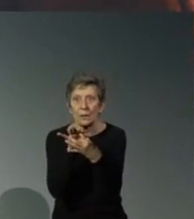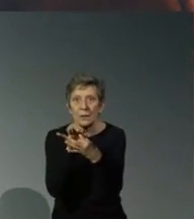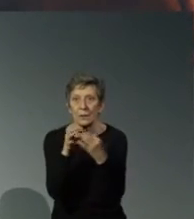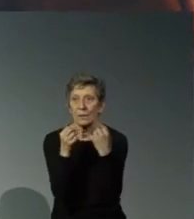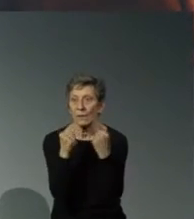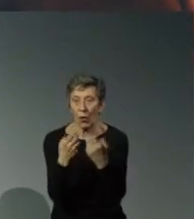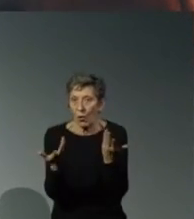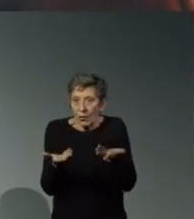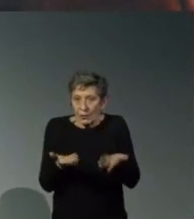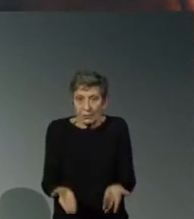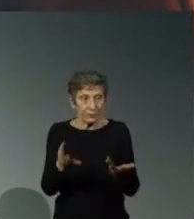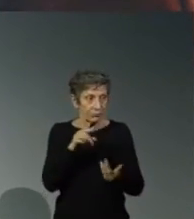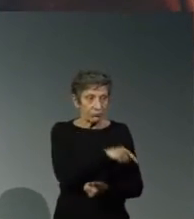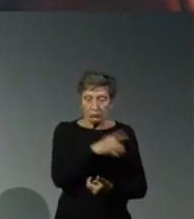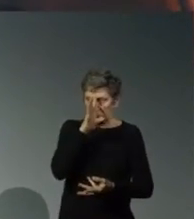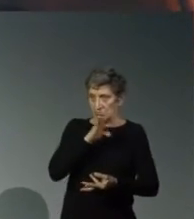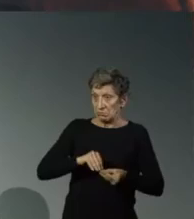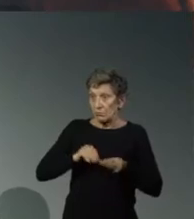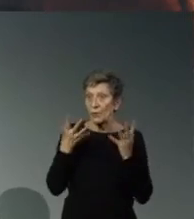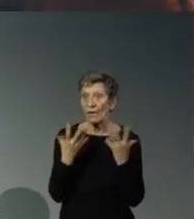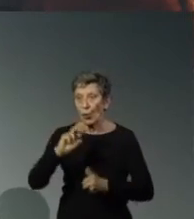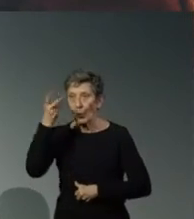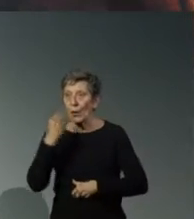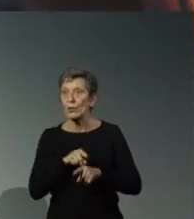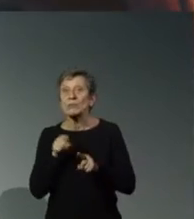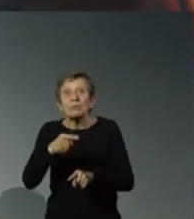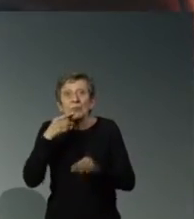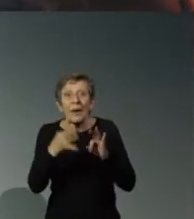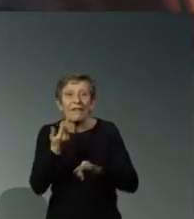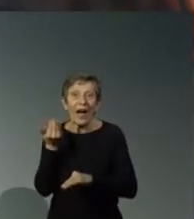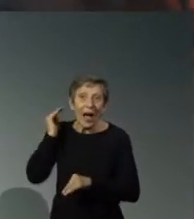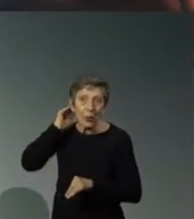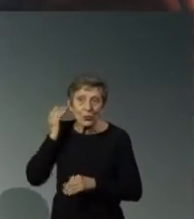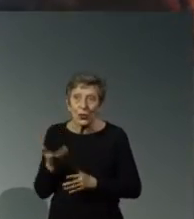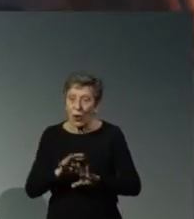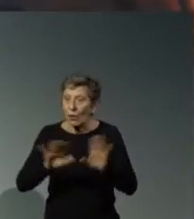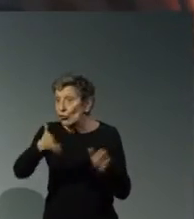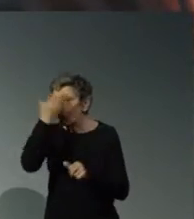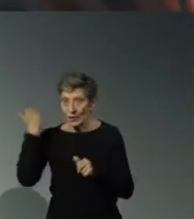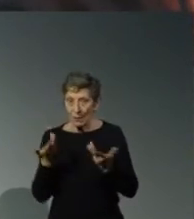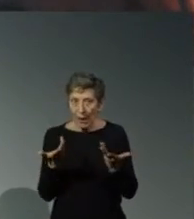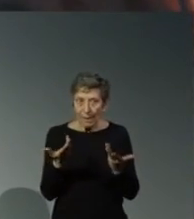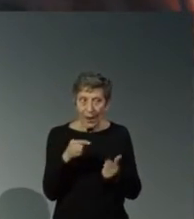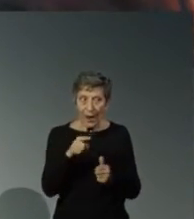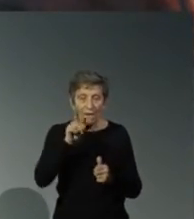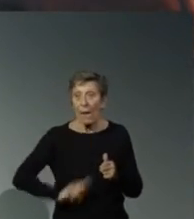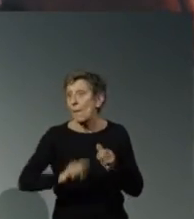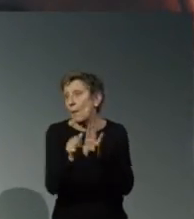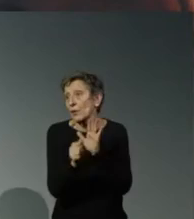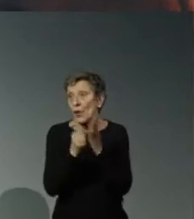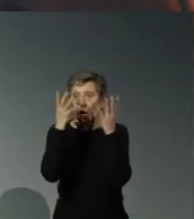à ces actions. Et donc, quand vous parlez d'inconscient, je ne sais pas, mais en tout cas, elle veut rentrer dans l'esprit